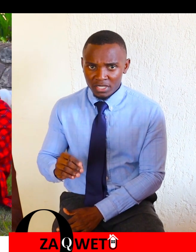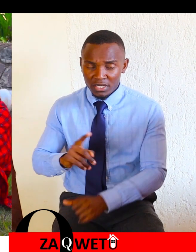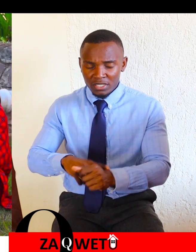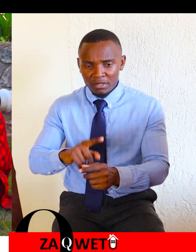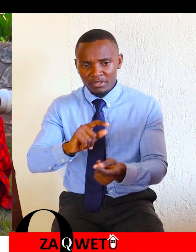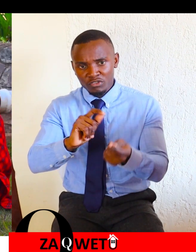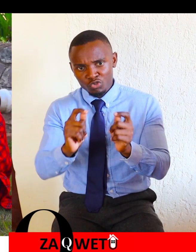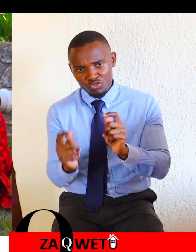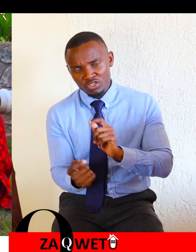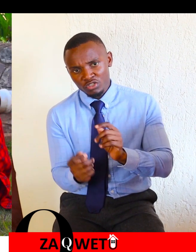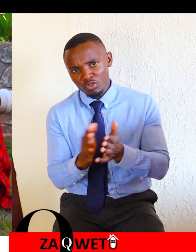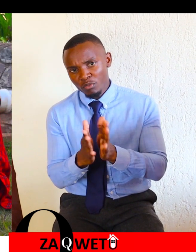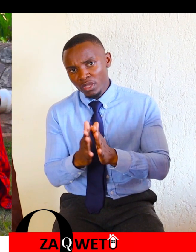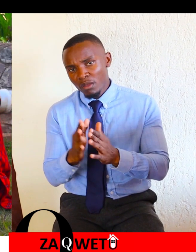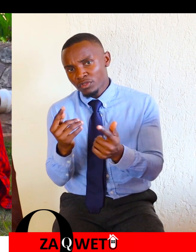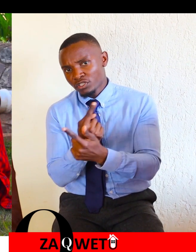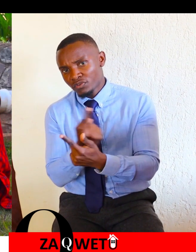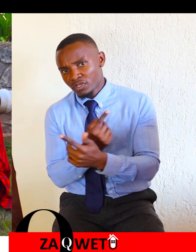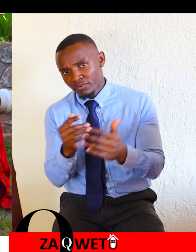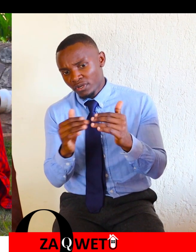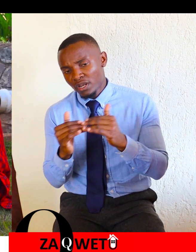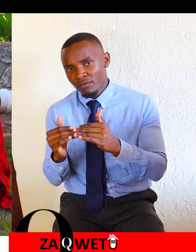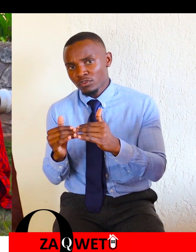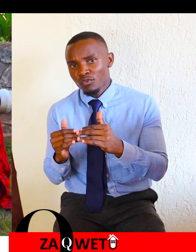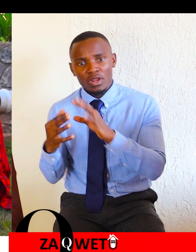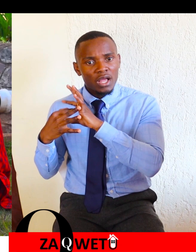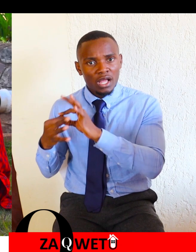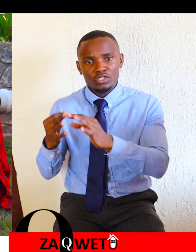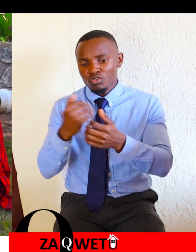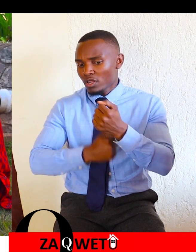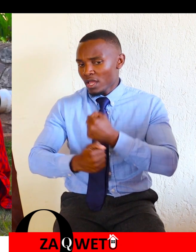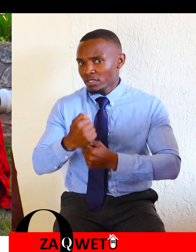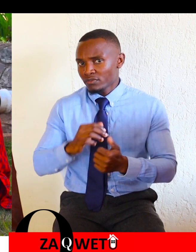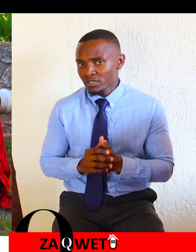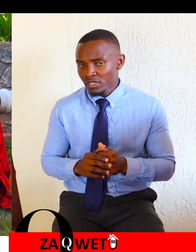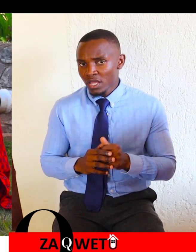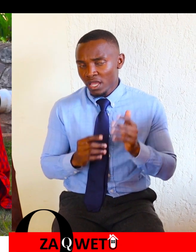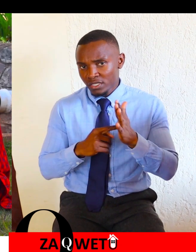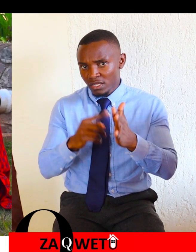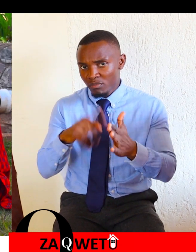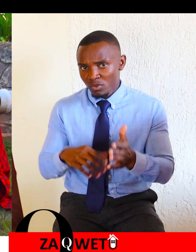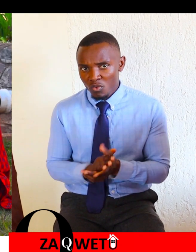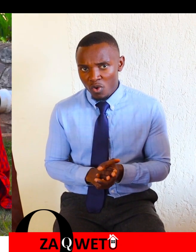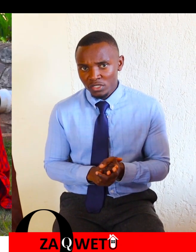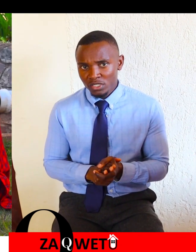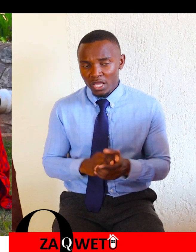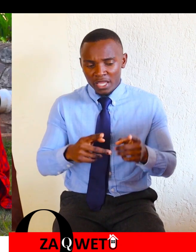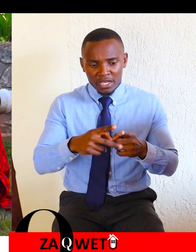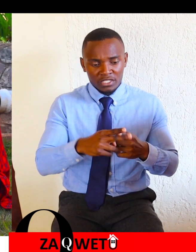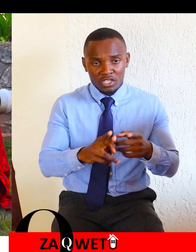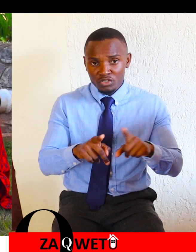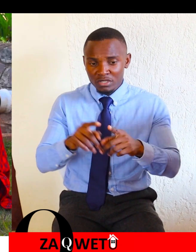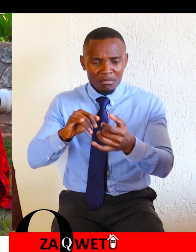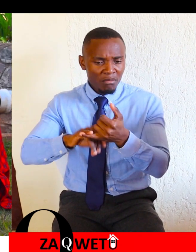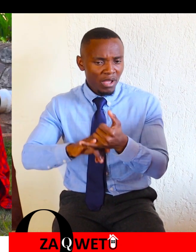like 100% while transitioning you to those cultural activities? Kama tuseme initiation na